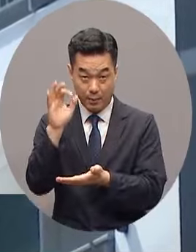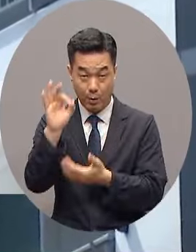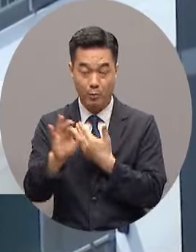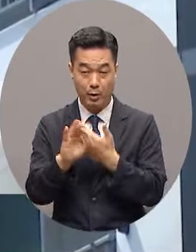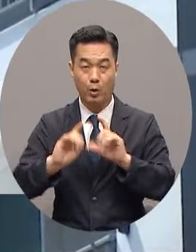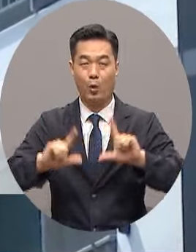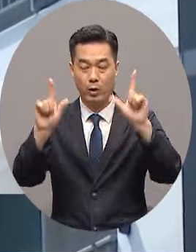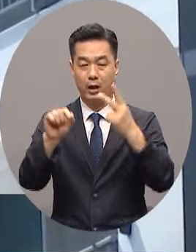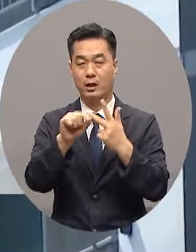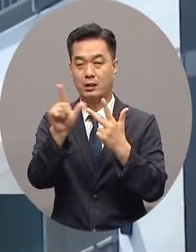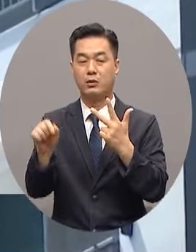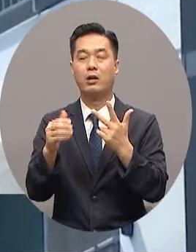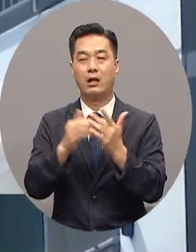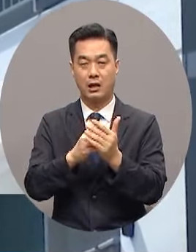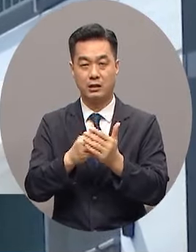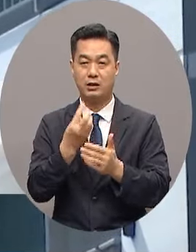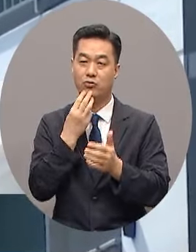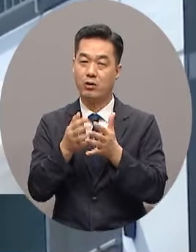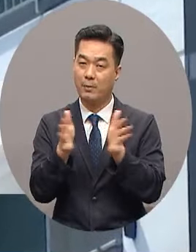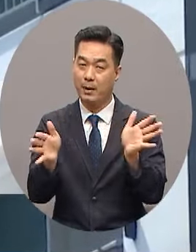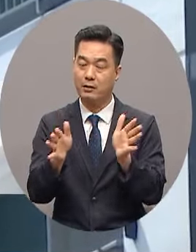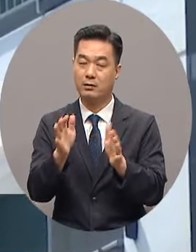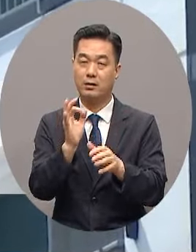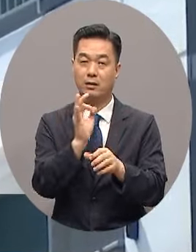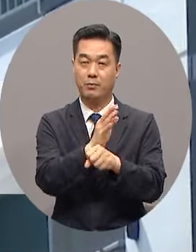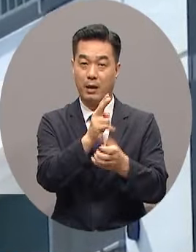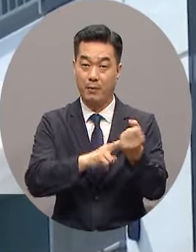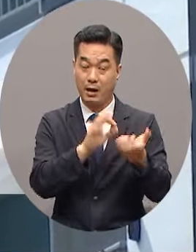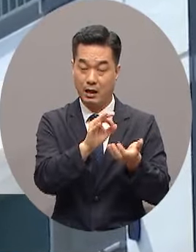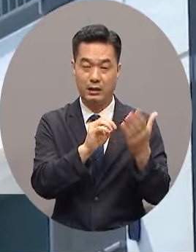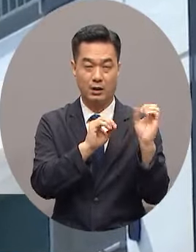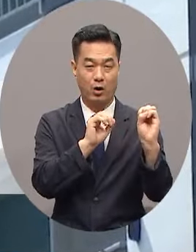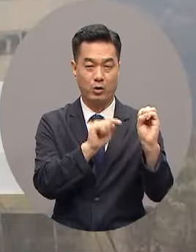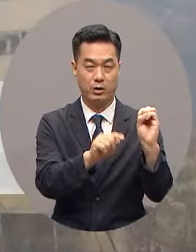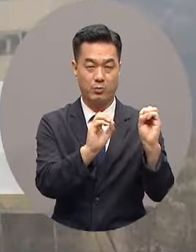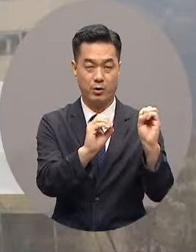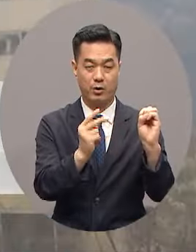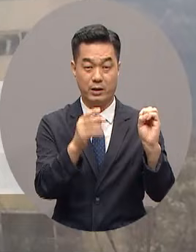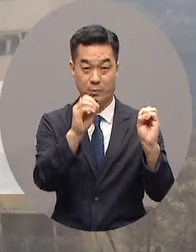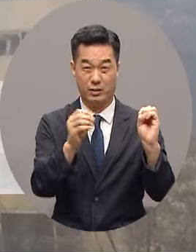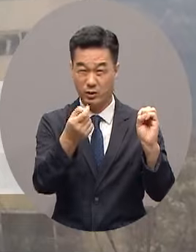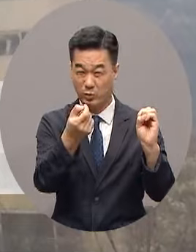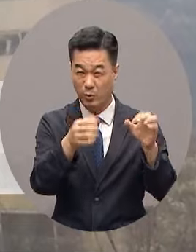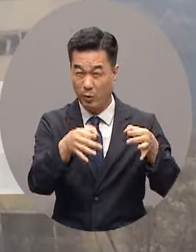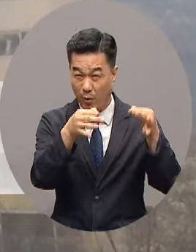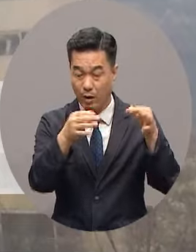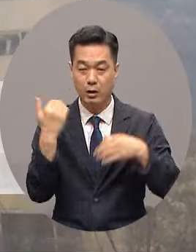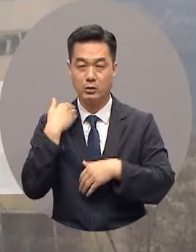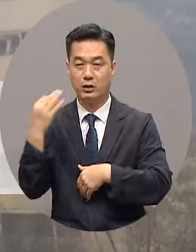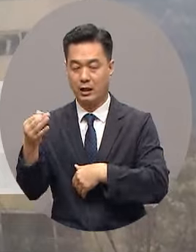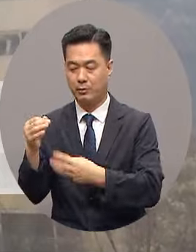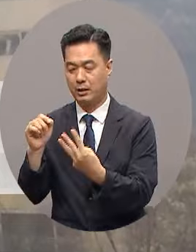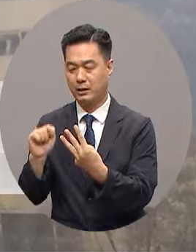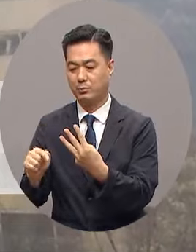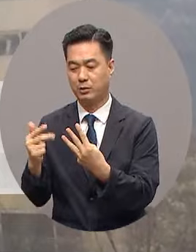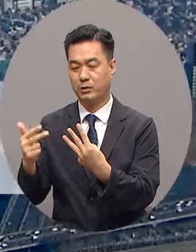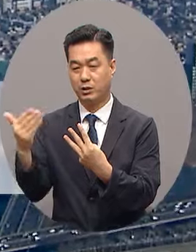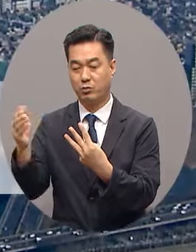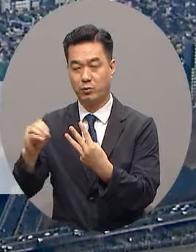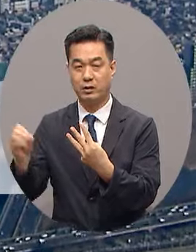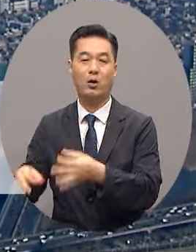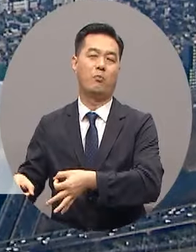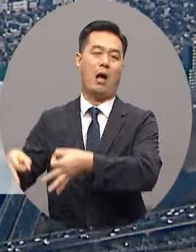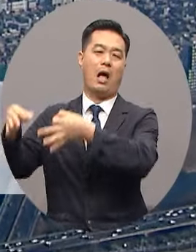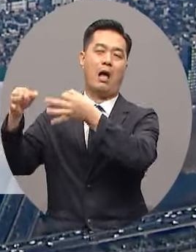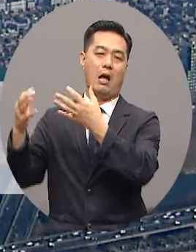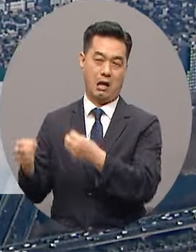들어 7월까지 서울 아파트 매매 가격이 0.02% 오르는 동안 전셋값은 3.79%